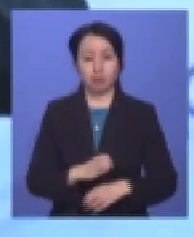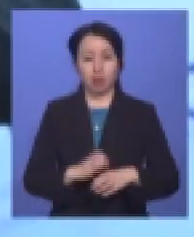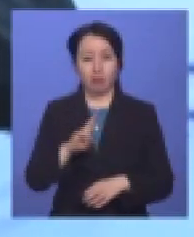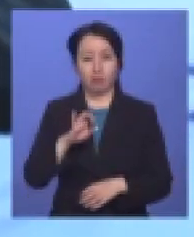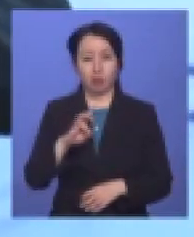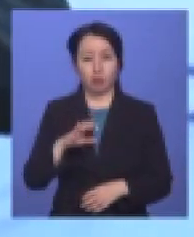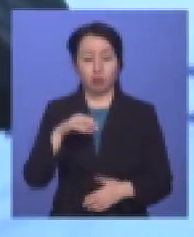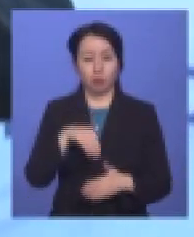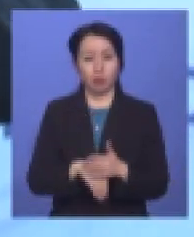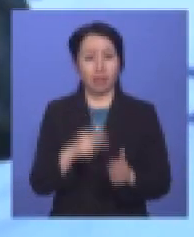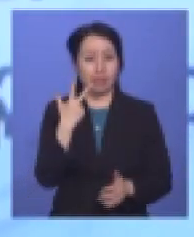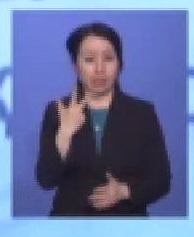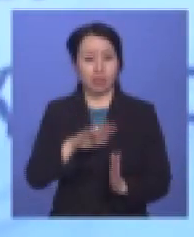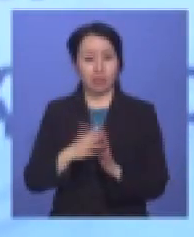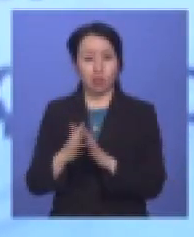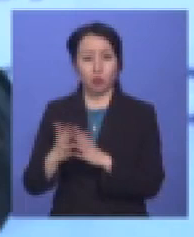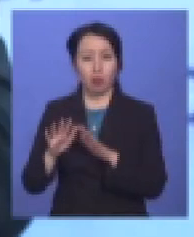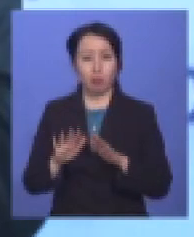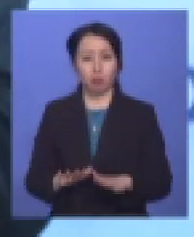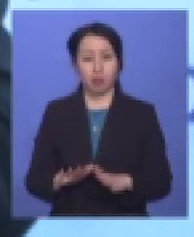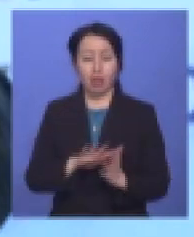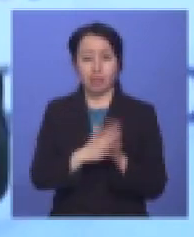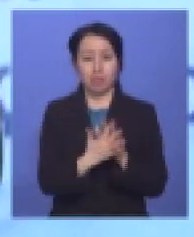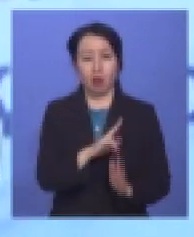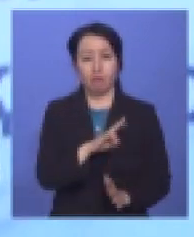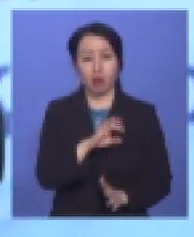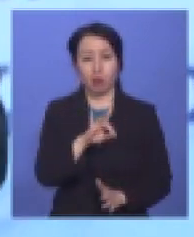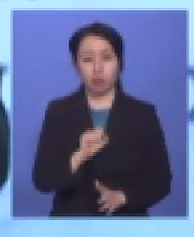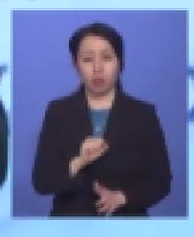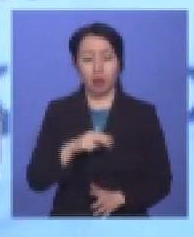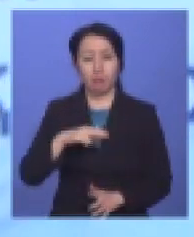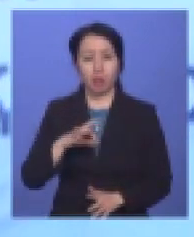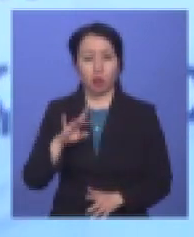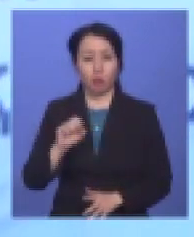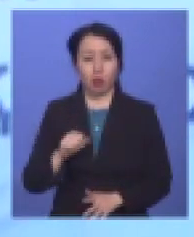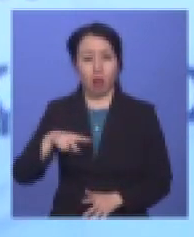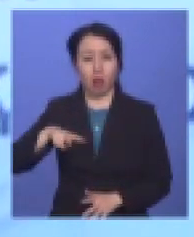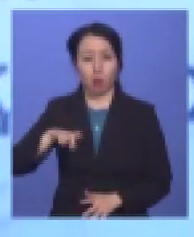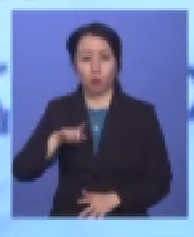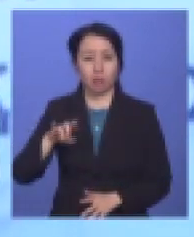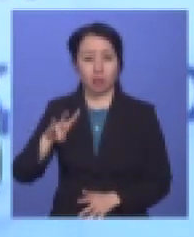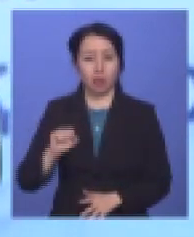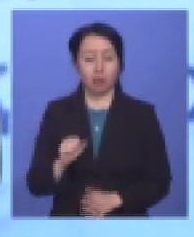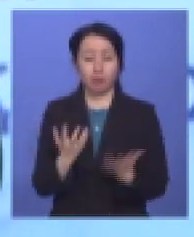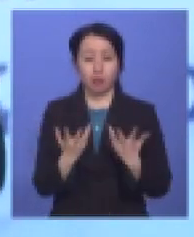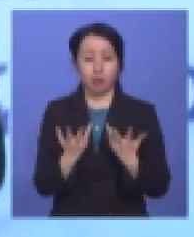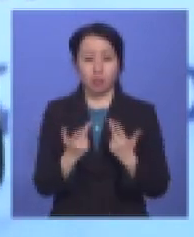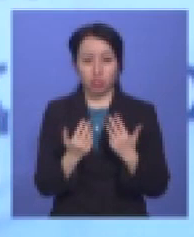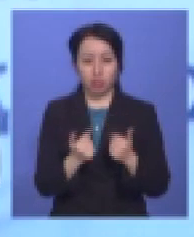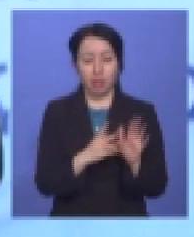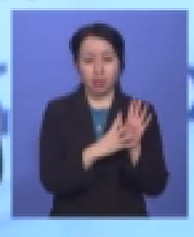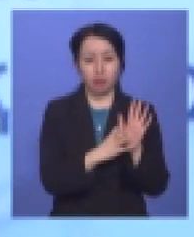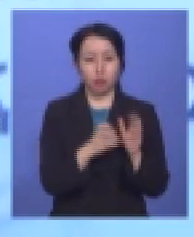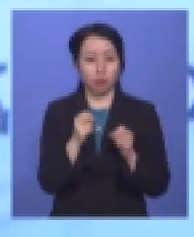округа входят 3 населенных пункта. Село Волошинка, село Ивано-Петровка, село Лузинка. С численностью населения